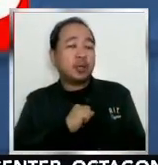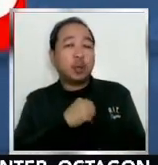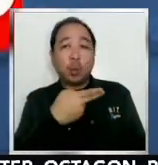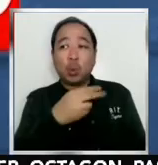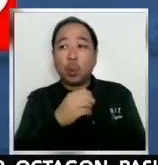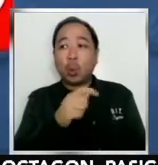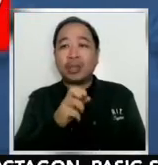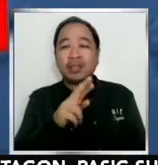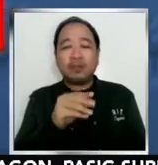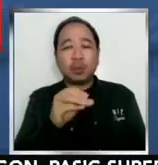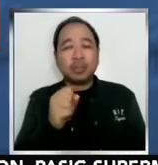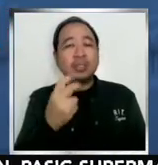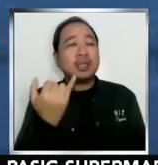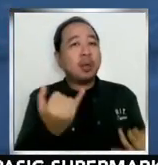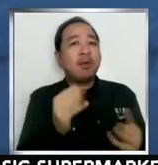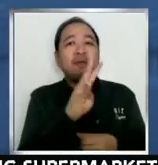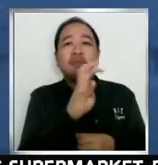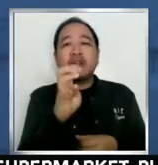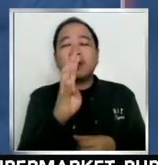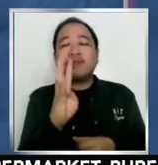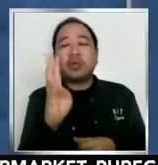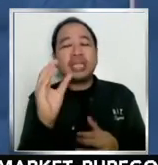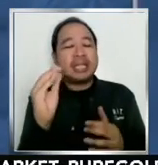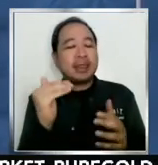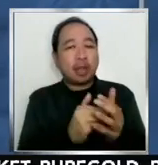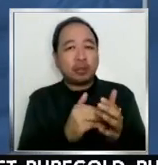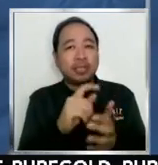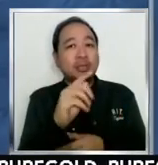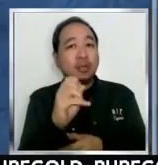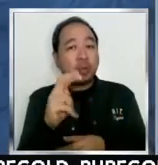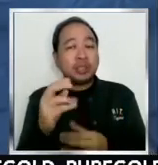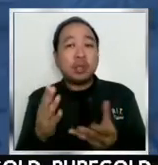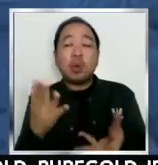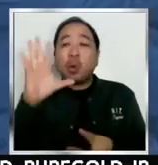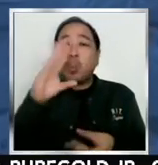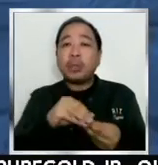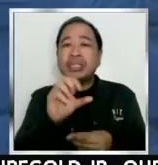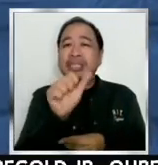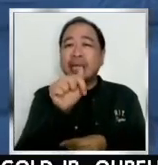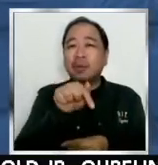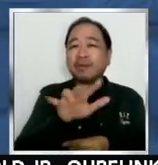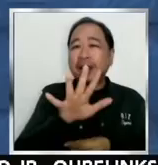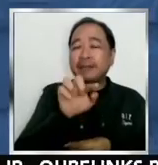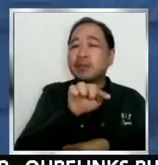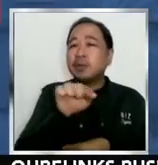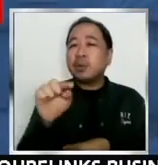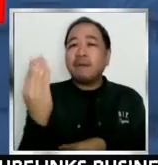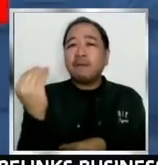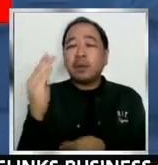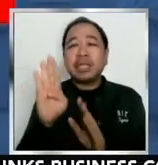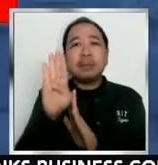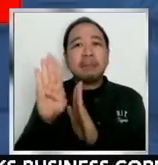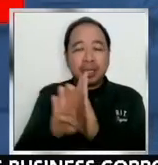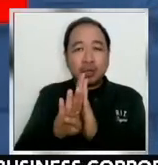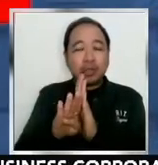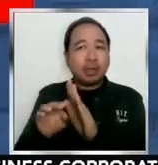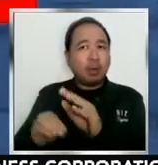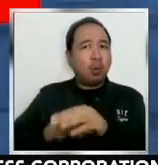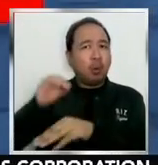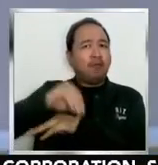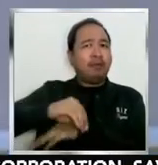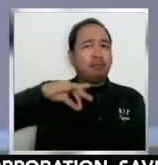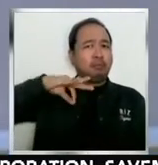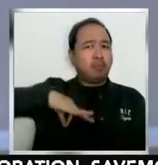metric tons na aangkating asukal, aabot ng 10.5 hanggang 14 billion pesos ang aniay super profit ng tatlong